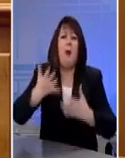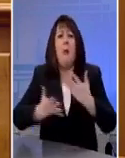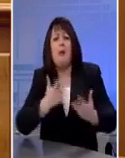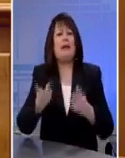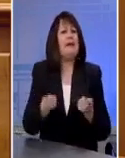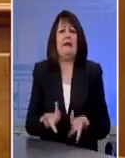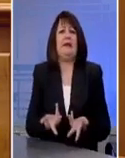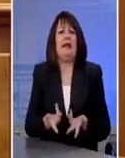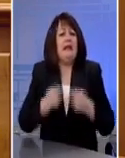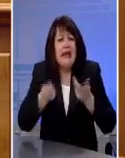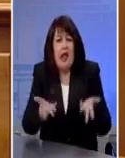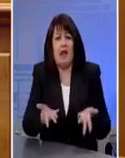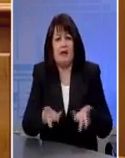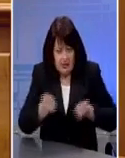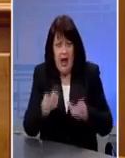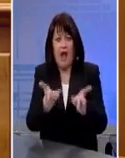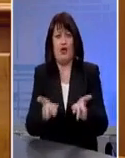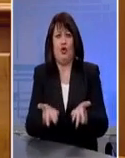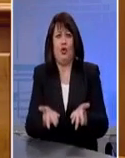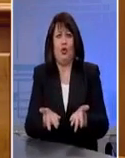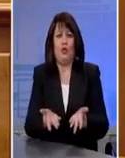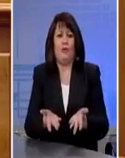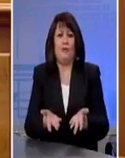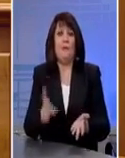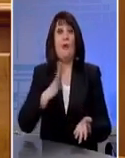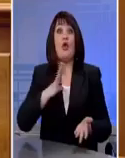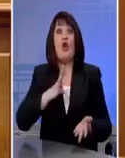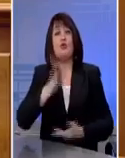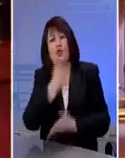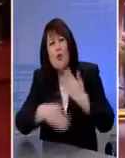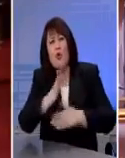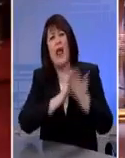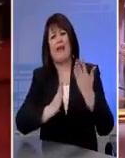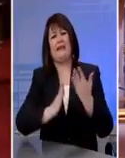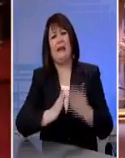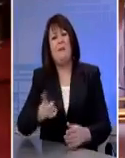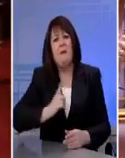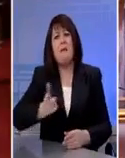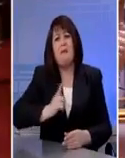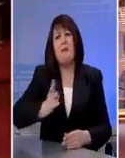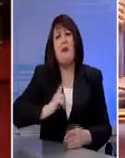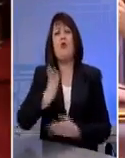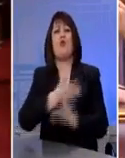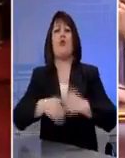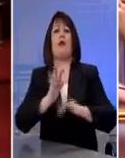περί τα αυτά? Τι κάνετε? Ο κόσμος κουράστηκε μαζί σας.